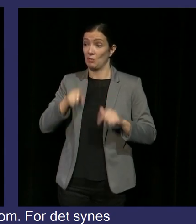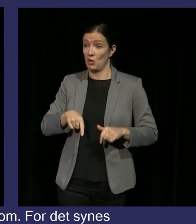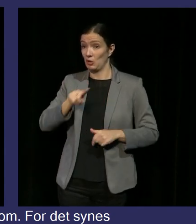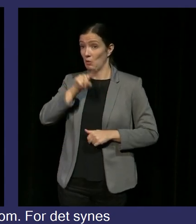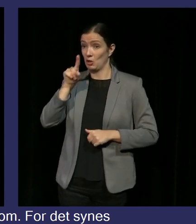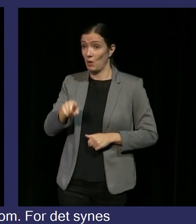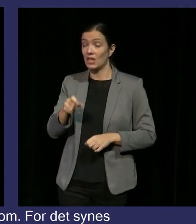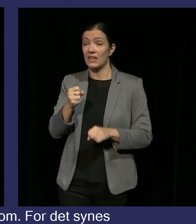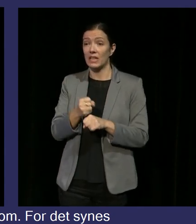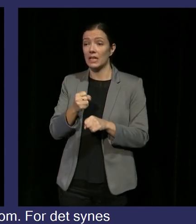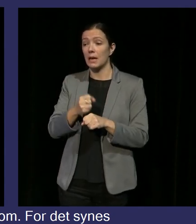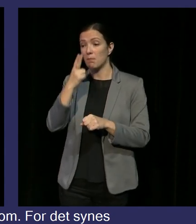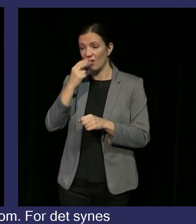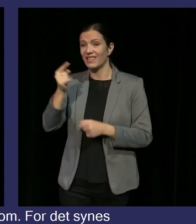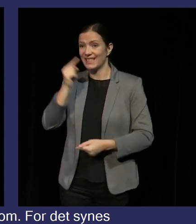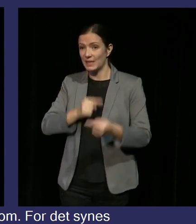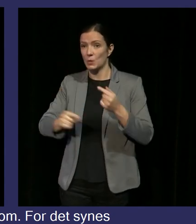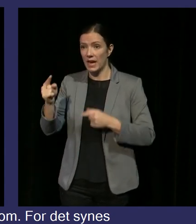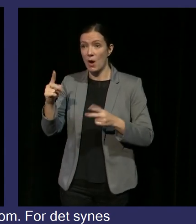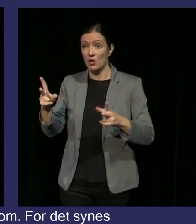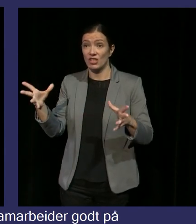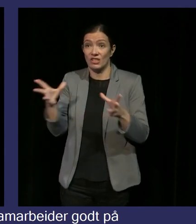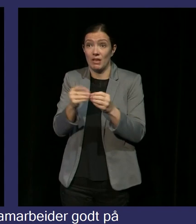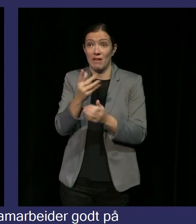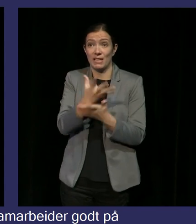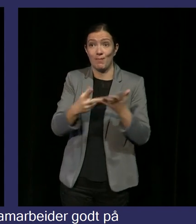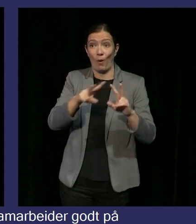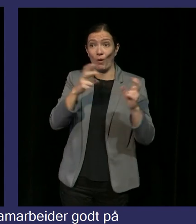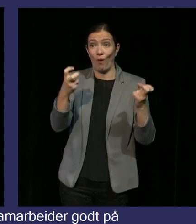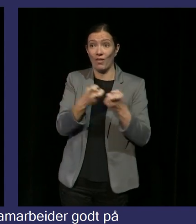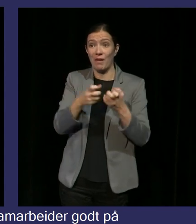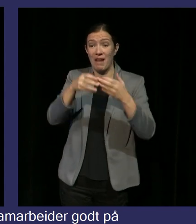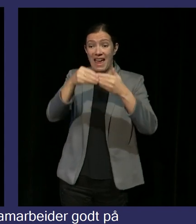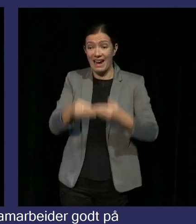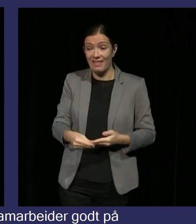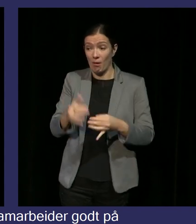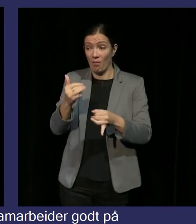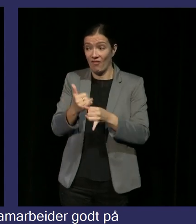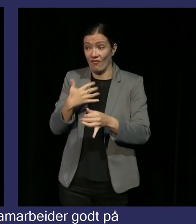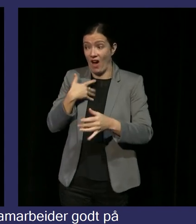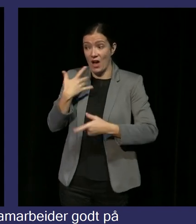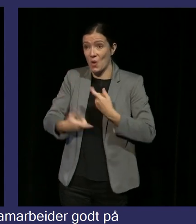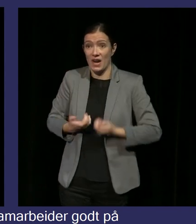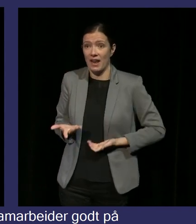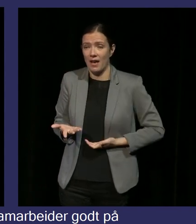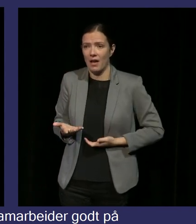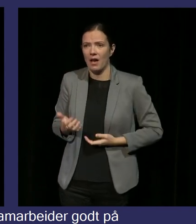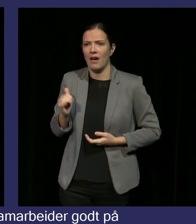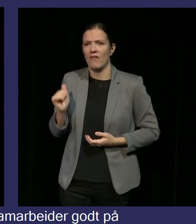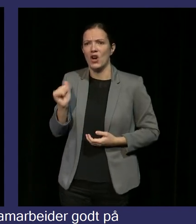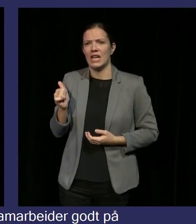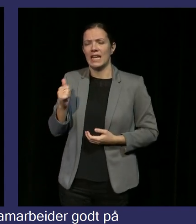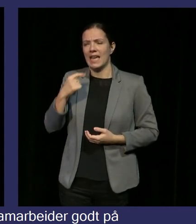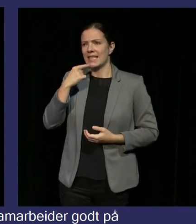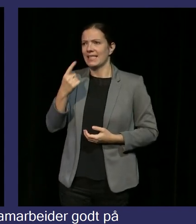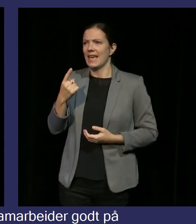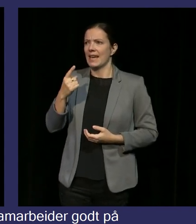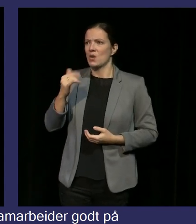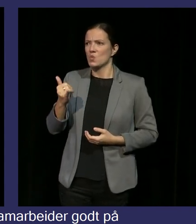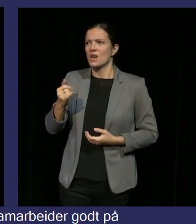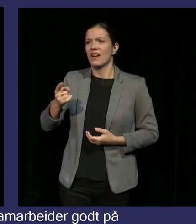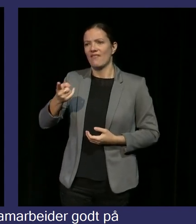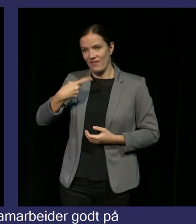synes jeg vi skal prøve å diskutere, og sammen med Språkrådet finne ut av hvordan vi skal gjøre. Fordi det litt sånn som jeg sier nå, altså